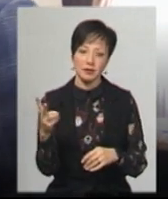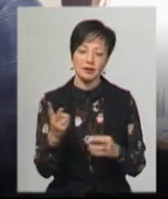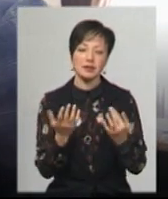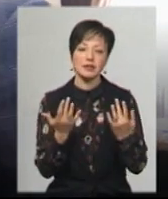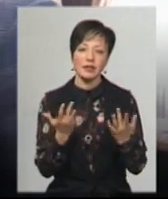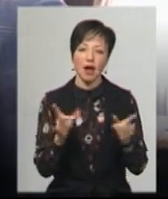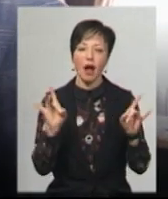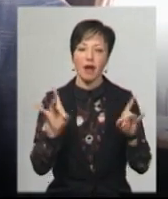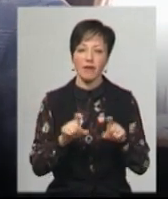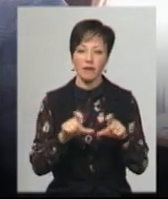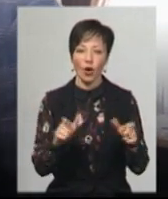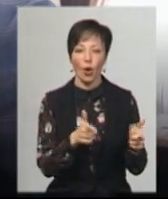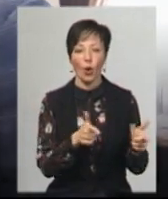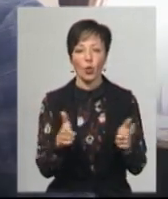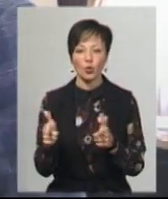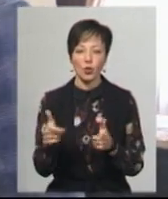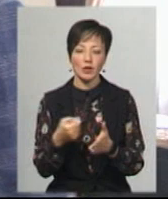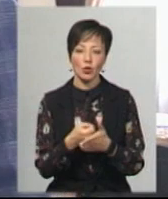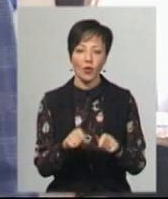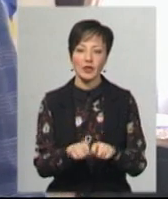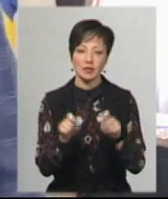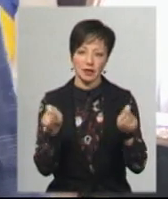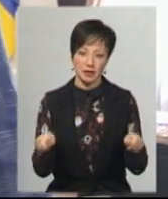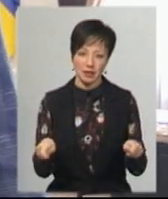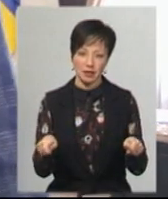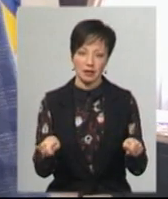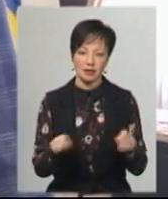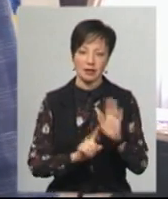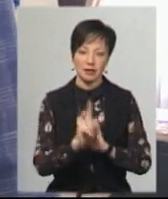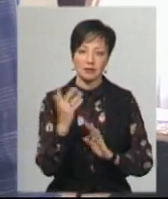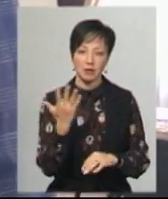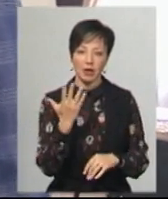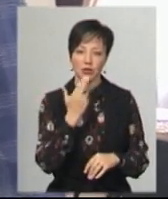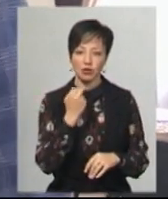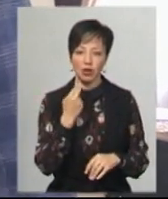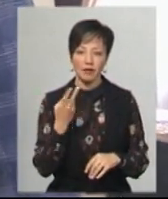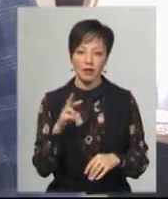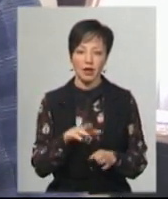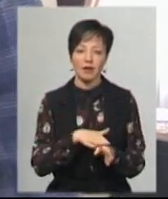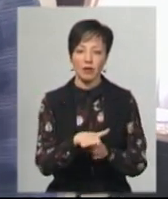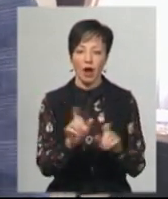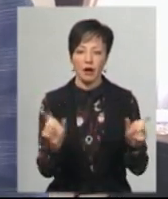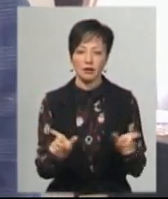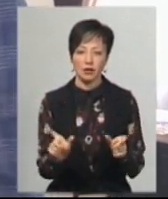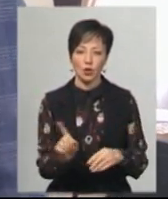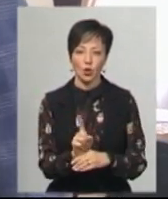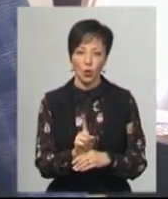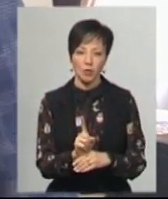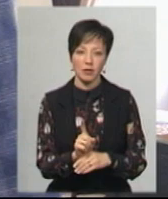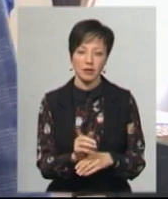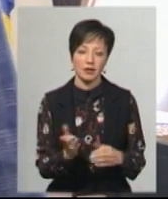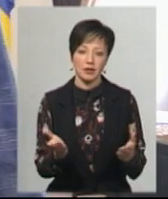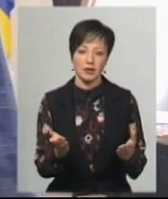наскільки кав'ярня реально готова до відкриття з 5 червня, як дотримуються карантинні норми, наявність